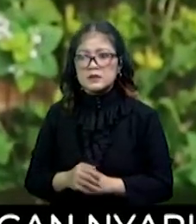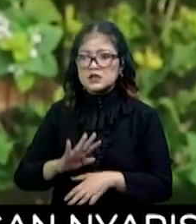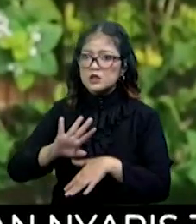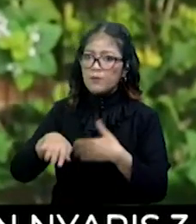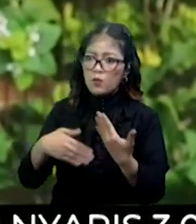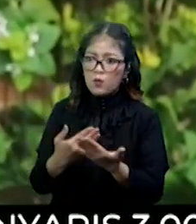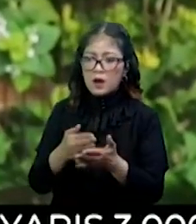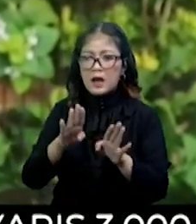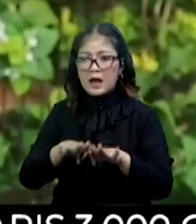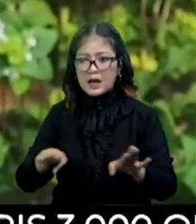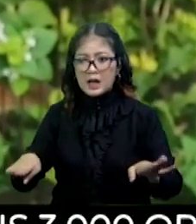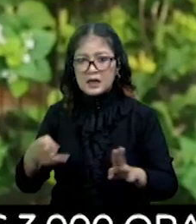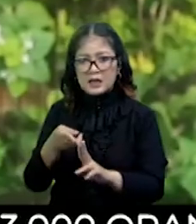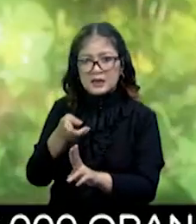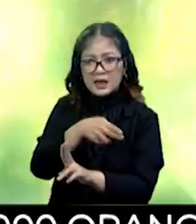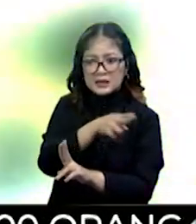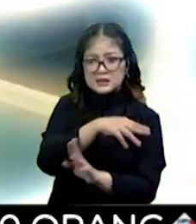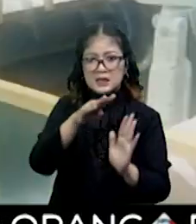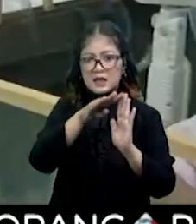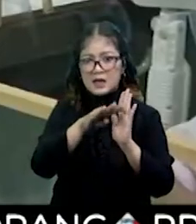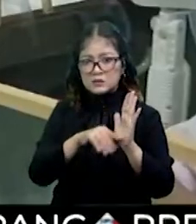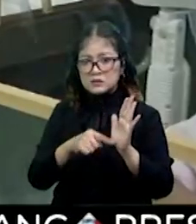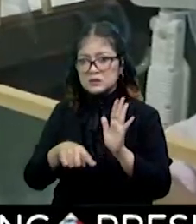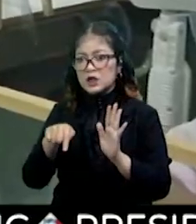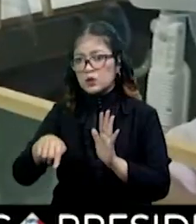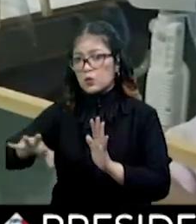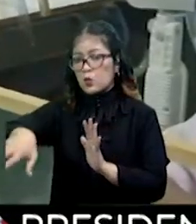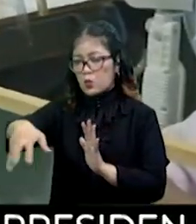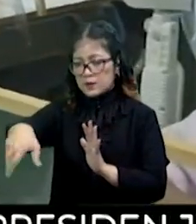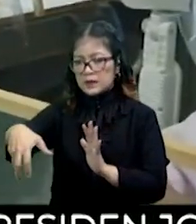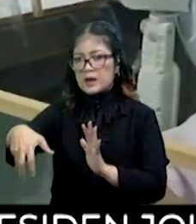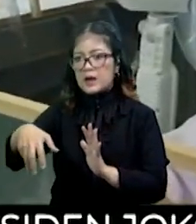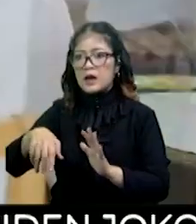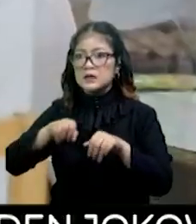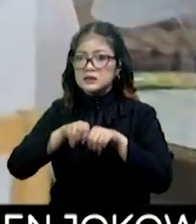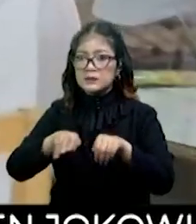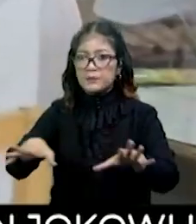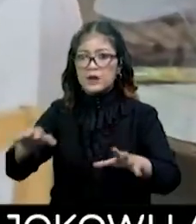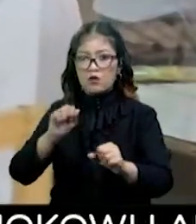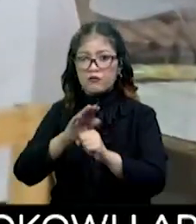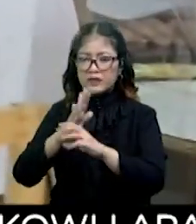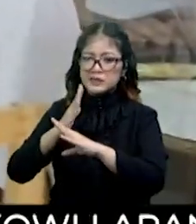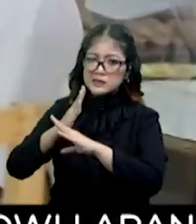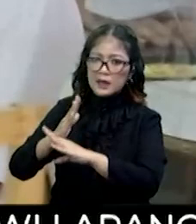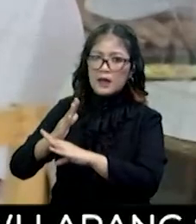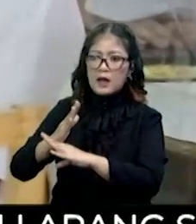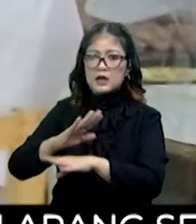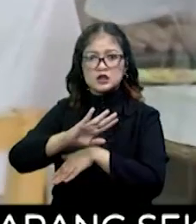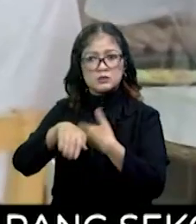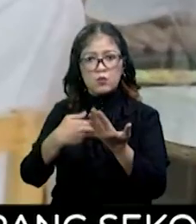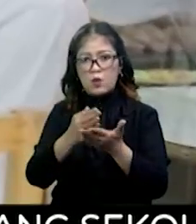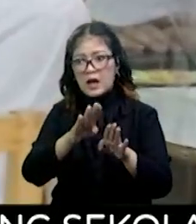negatif, murni klaster keluarga. Mencegah terjadinya klaster baru, siswa dan guru yang menjalani aktivitas di